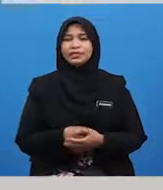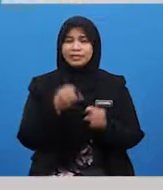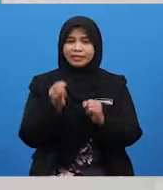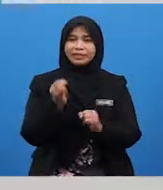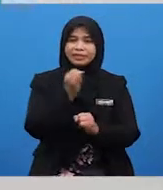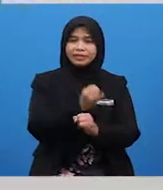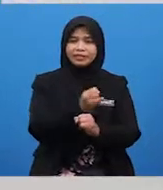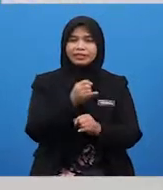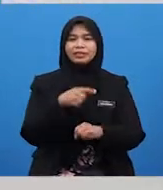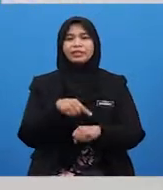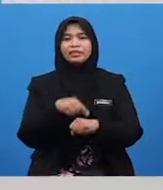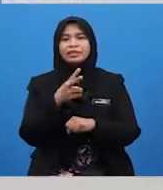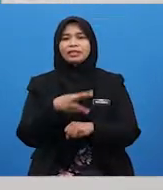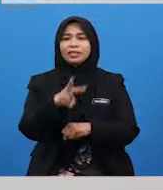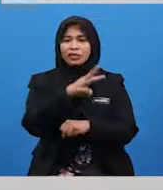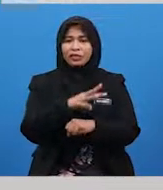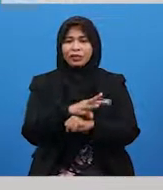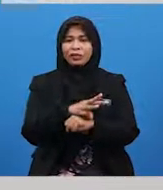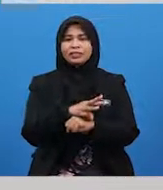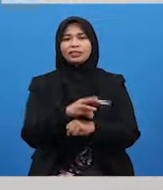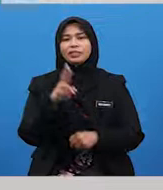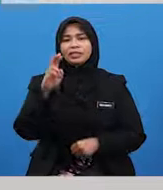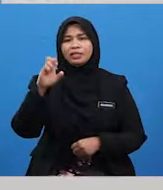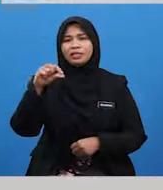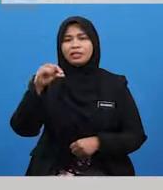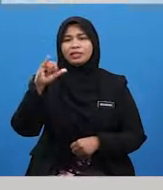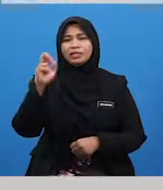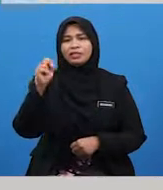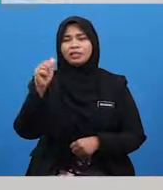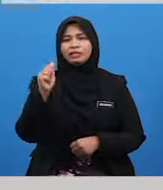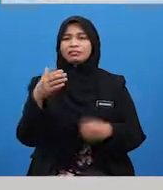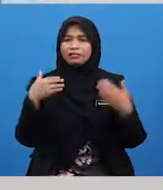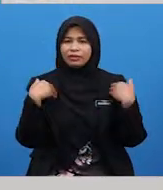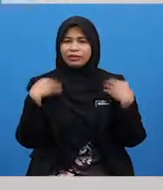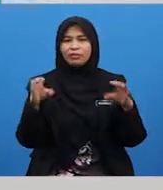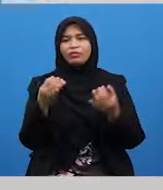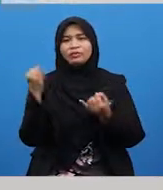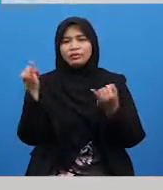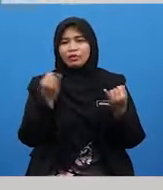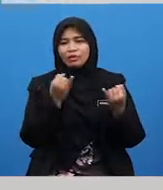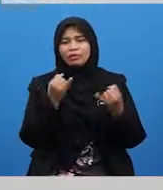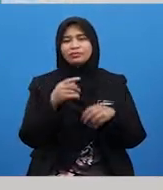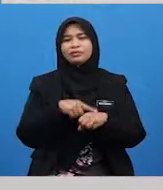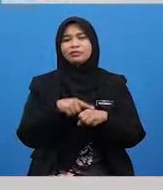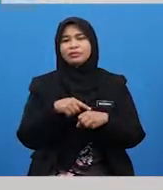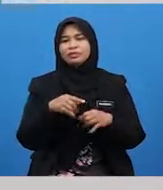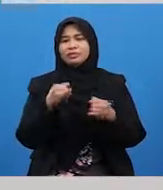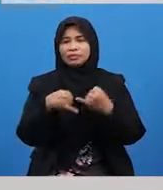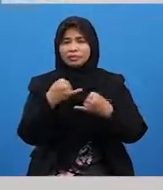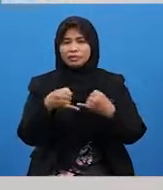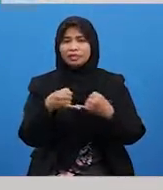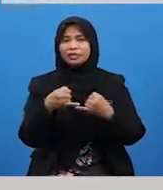Jiran di kawasan kejiranan Regina mengadakan jamuan bersempena dengan kejayaan memperoleh